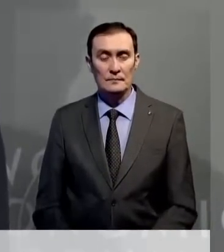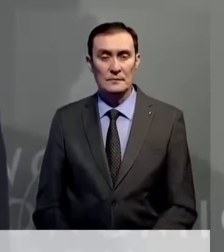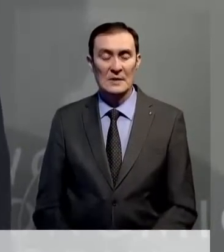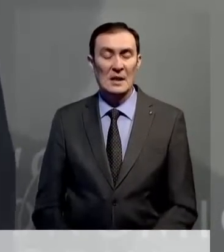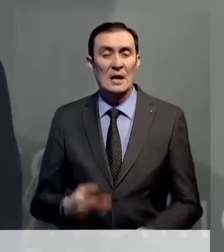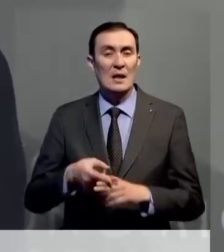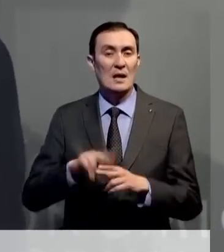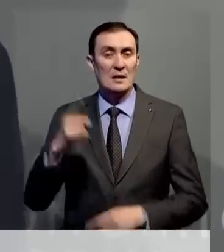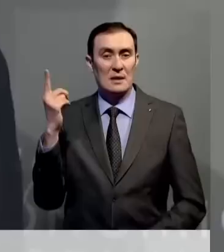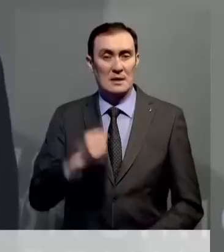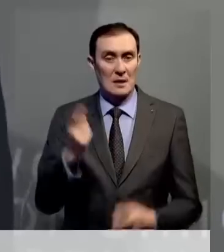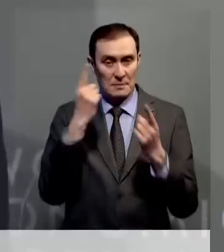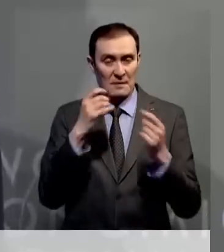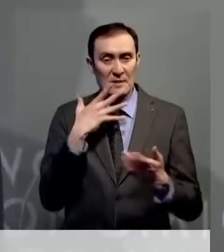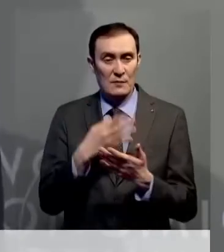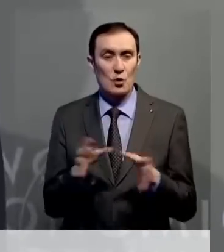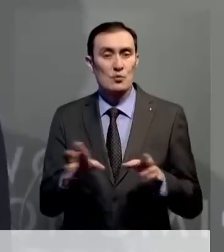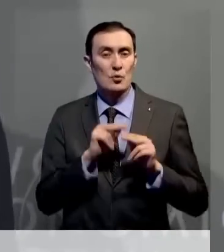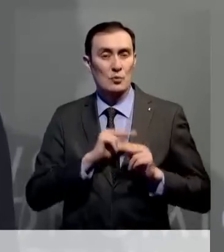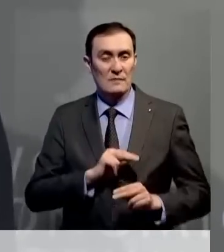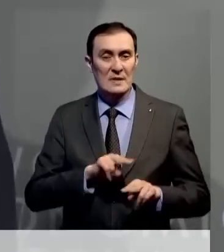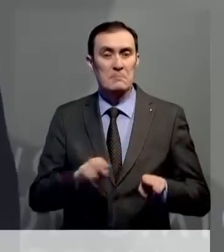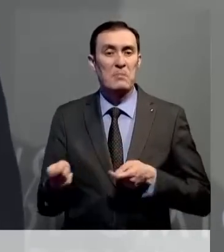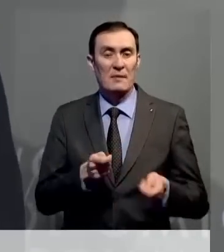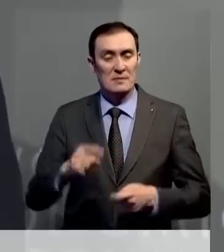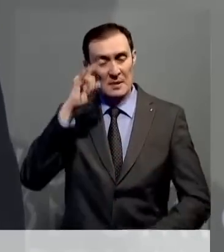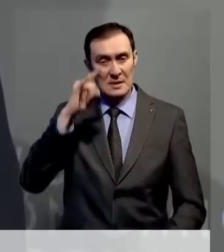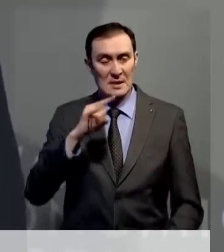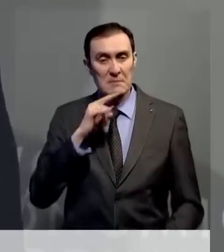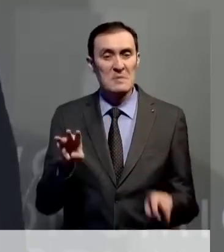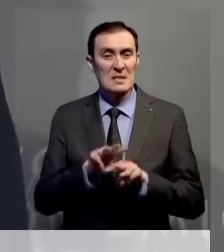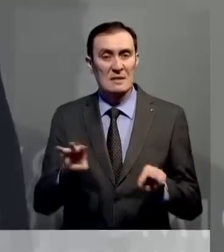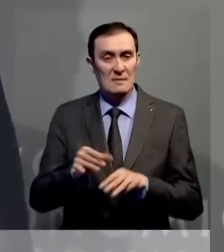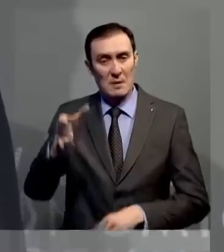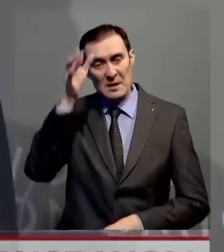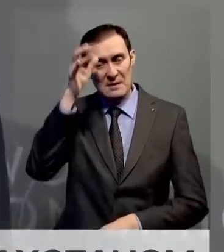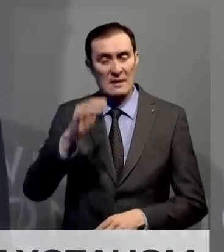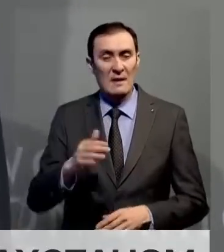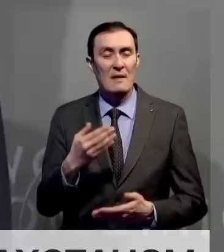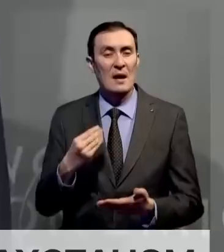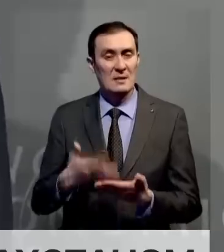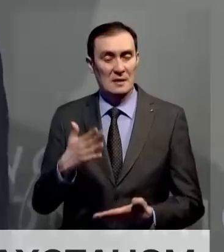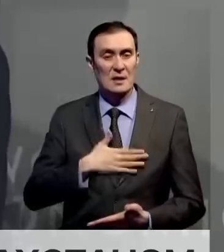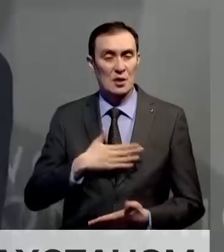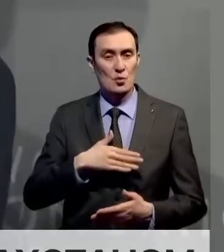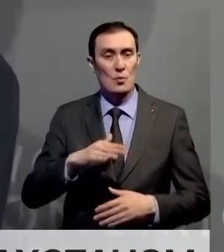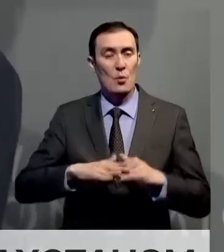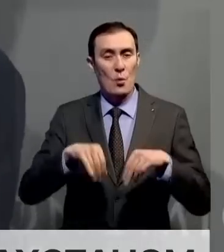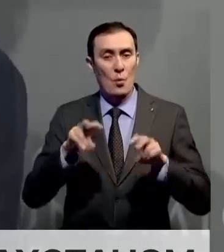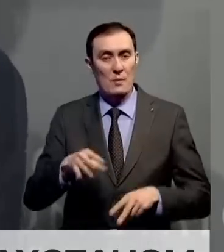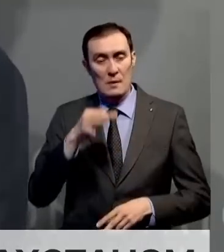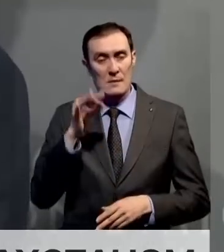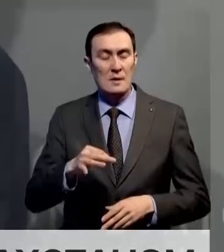Мы на этой неделе объявили о своем сотрудничестве с правительством Казахстана. Министерство образования высоко оценивает наши